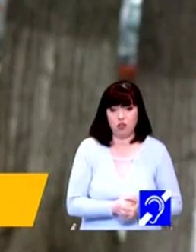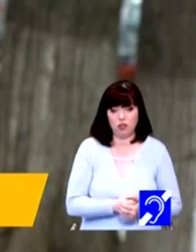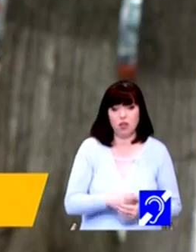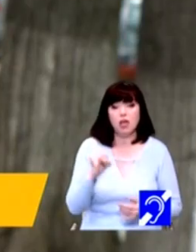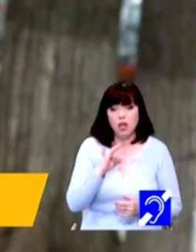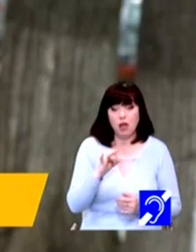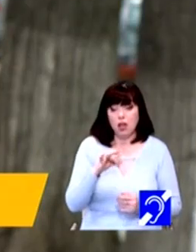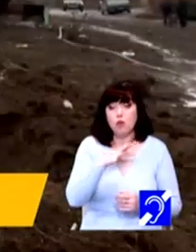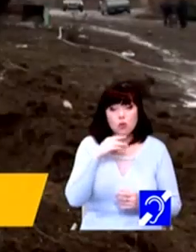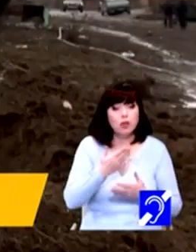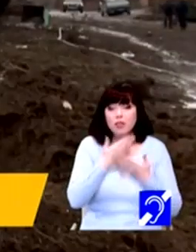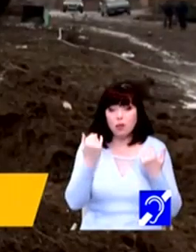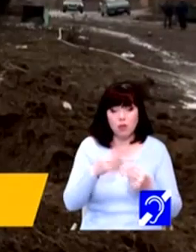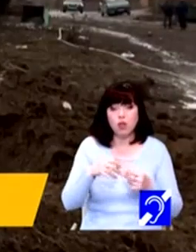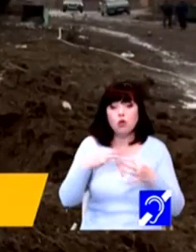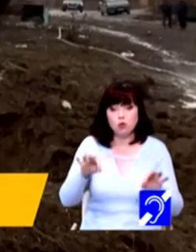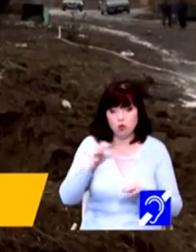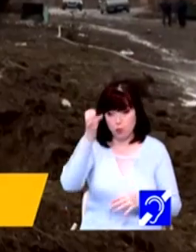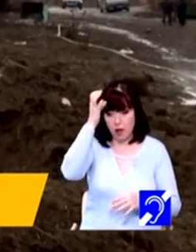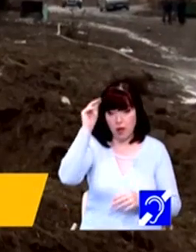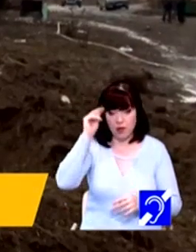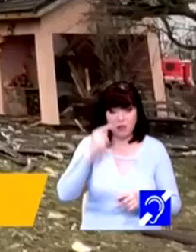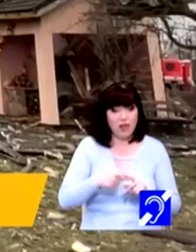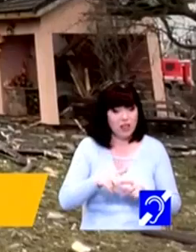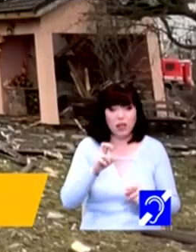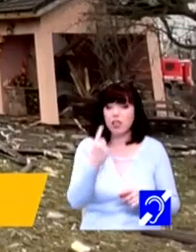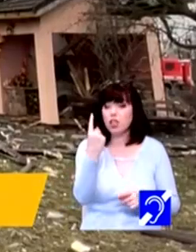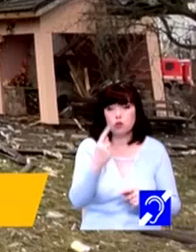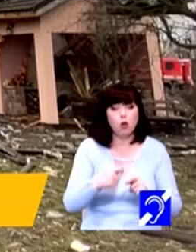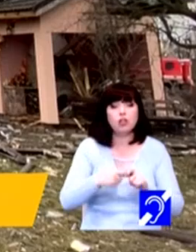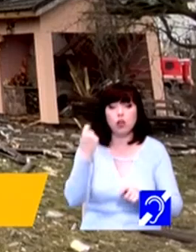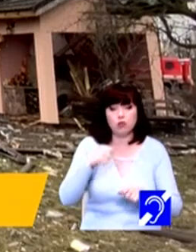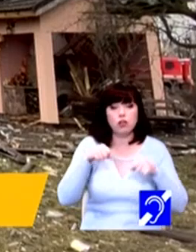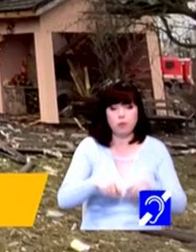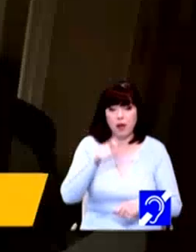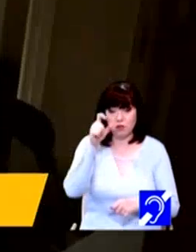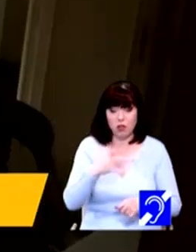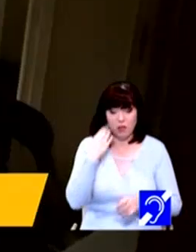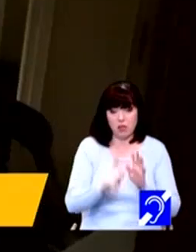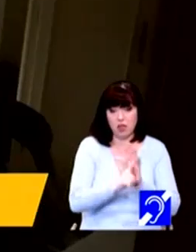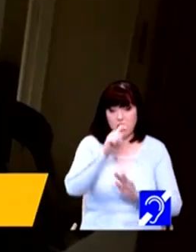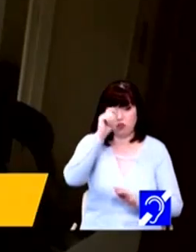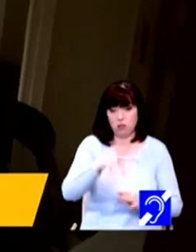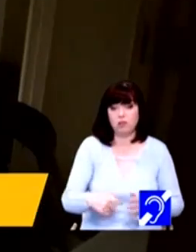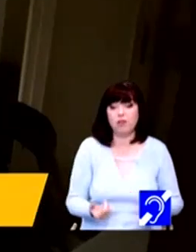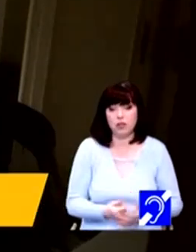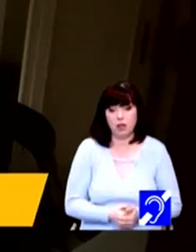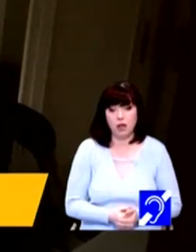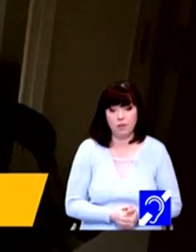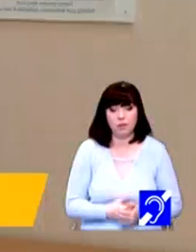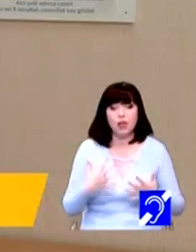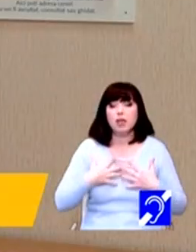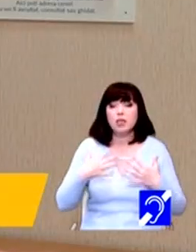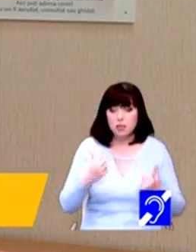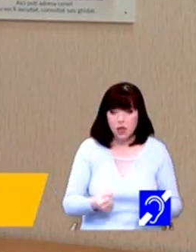au acces la educație. Și aceasta nu este singura încălcare a drepturilor omului odată cu declanșarea războiului, spune experții.